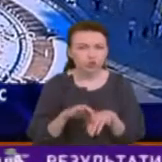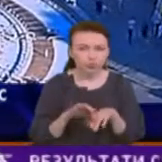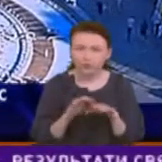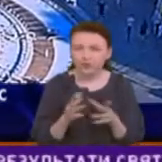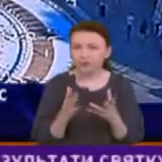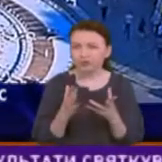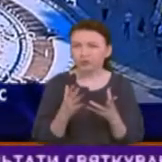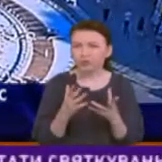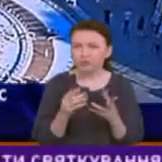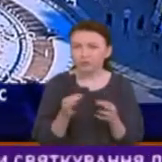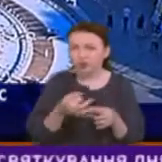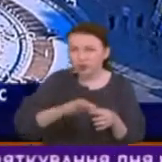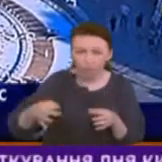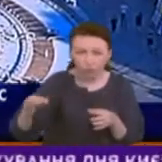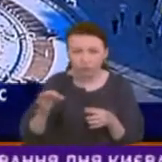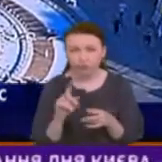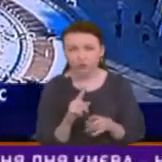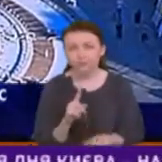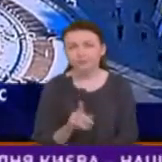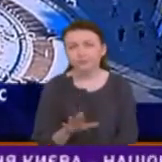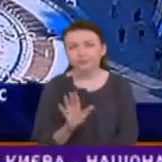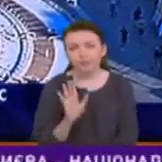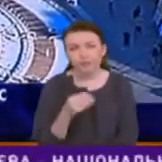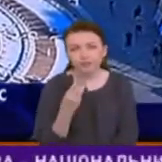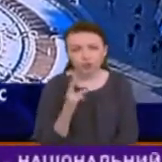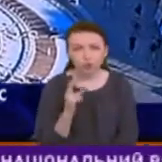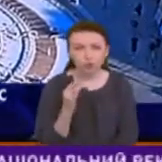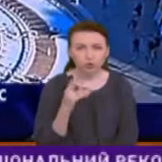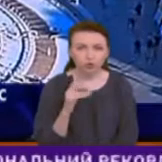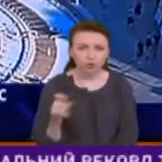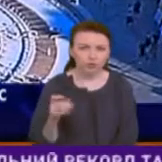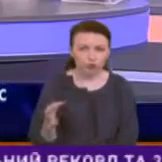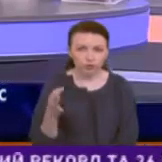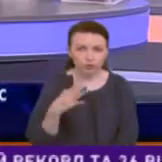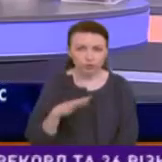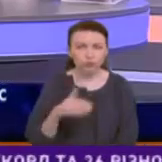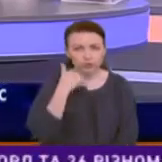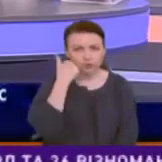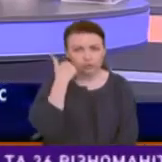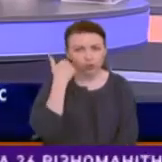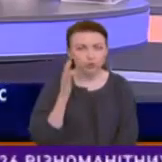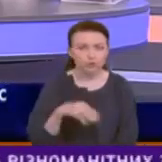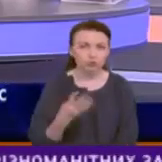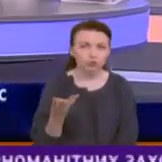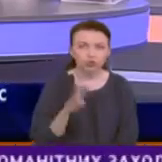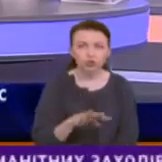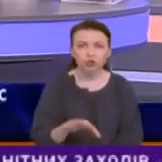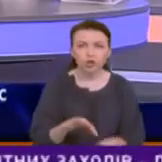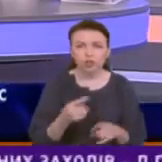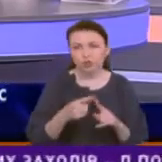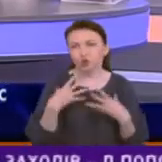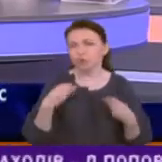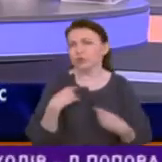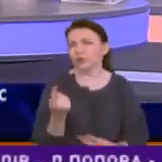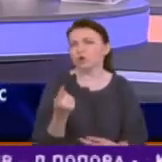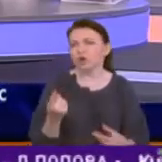утримання послів. Ну, в тих шкурках, в принципі, нічого такого не було тоді постидного. Це, власне, тоді 4 шкурки, це одна шуба. Шуба